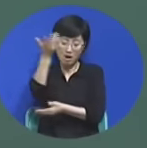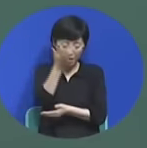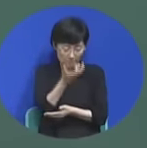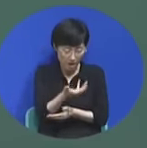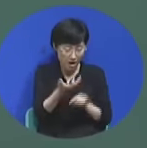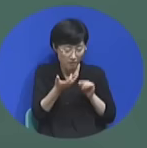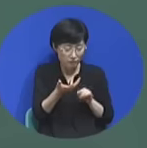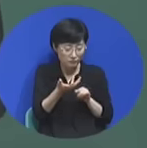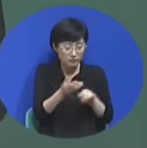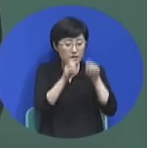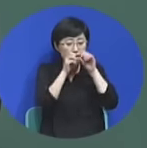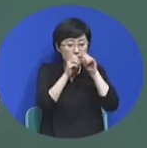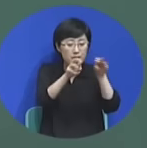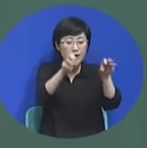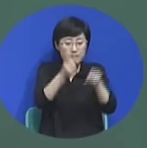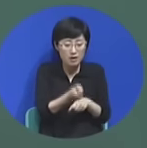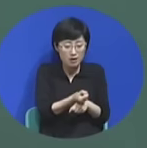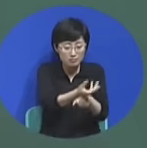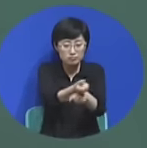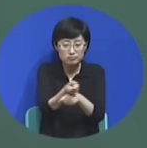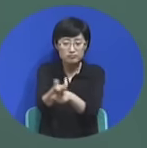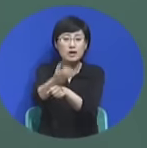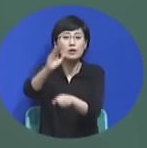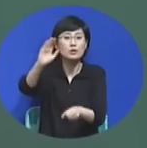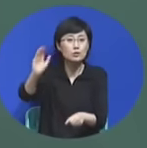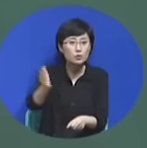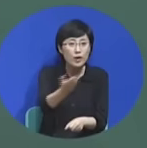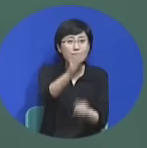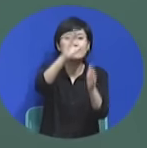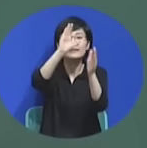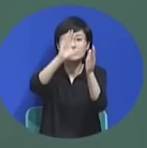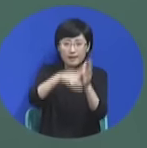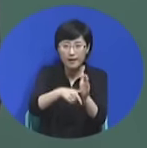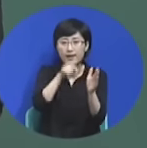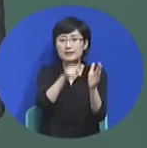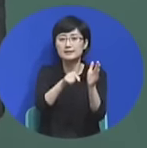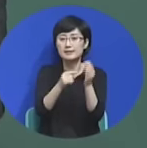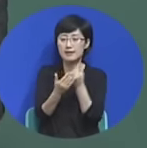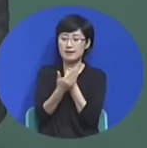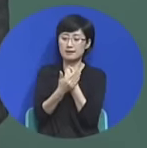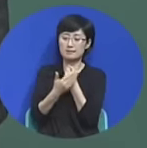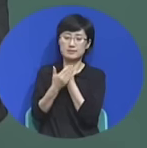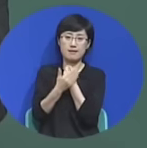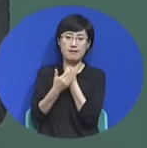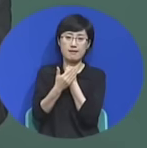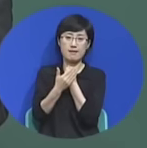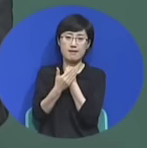시작할. 而且这个荣耀在我的生活当中传达出去。 우리는 그때를 은혜 받을 때라고 얘기합니다.